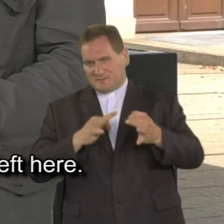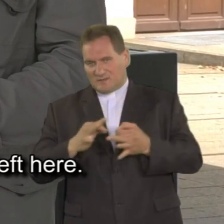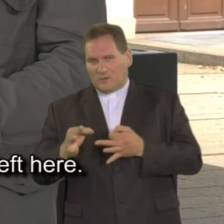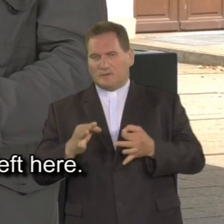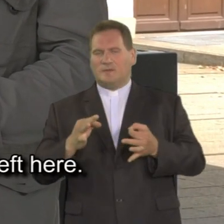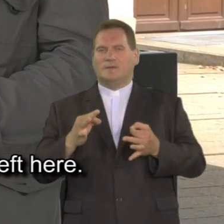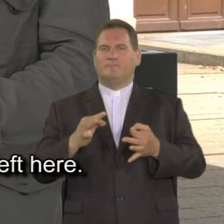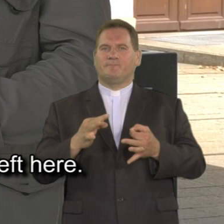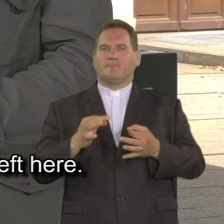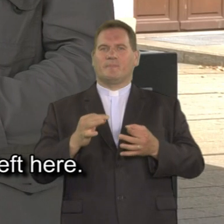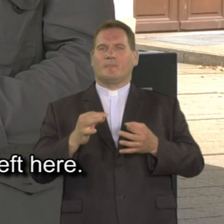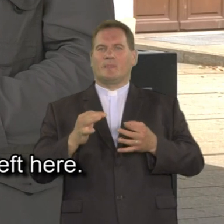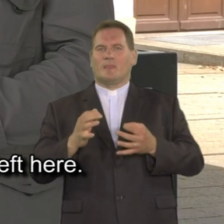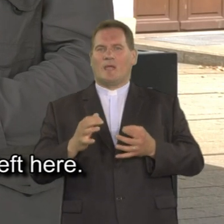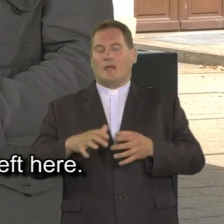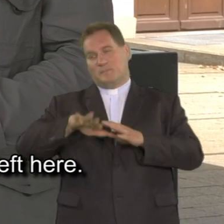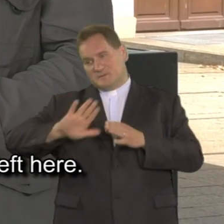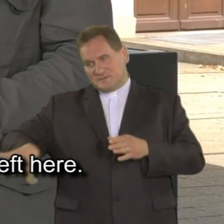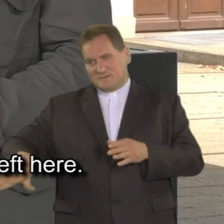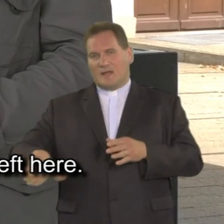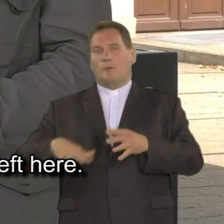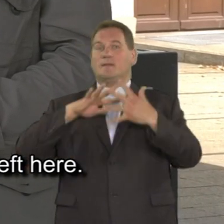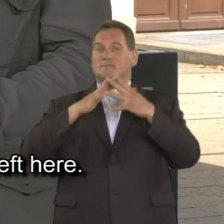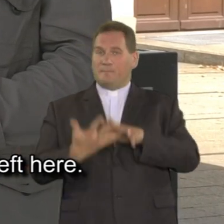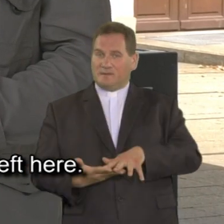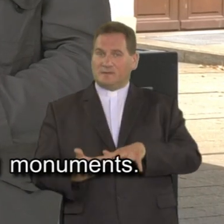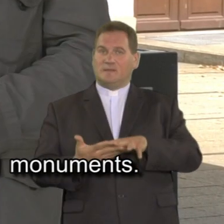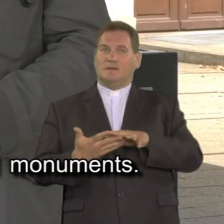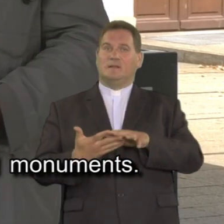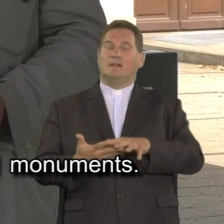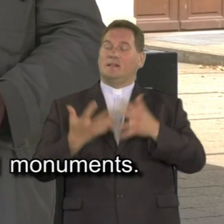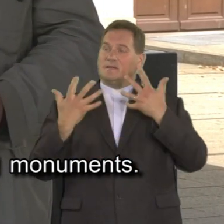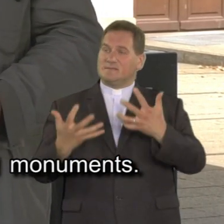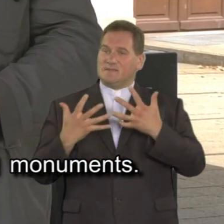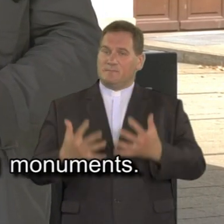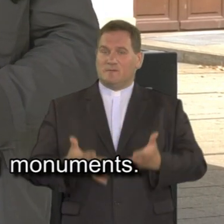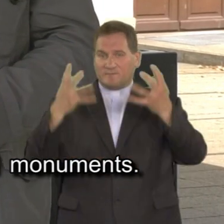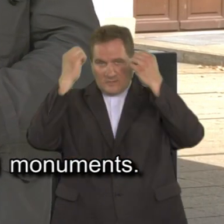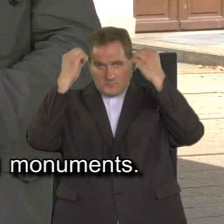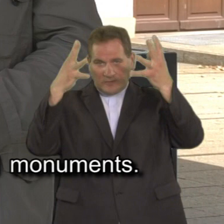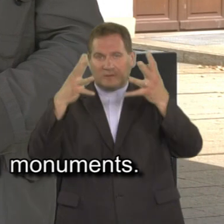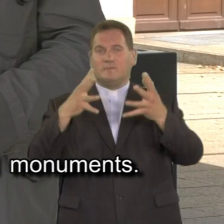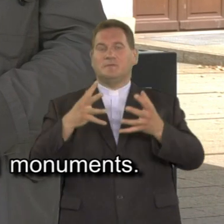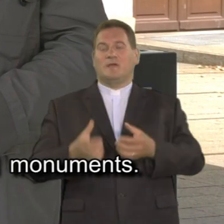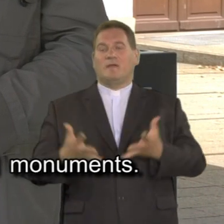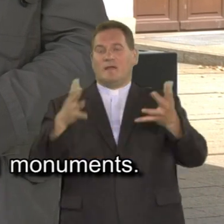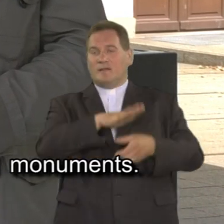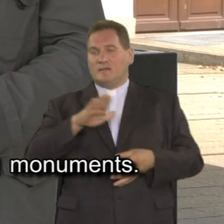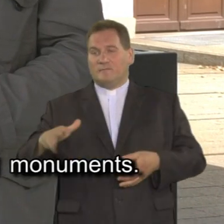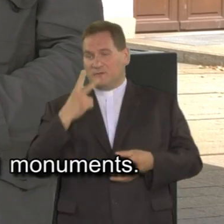historii oczywiście pozostały zabytki. I chcemy te zabytki wielokulturowości, wielonarodowości